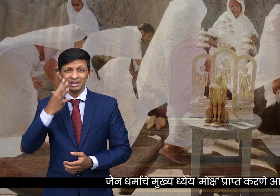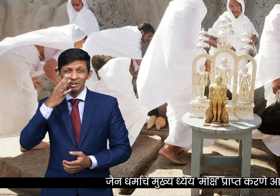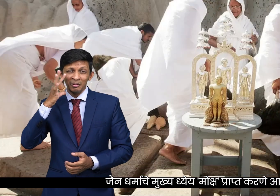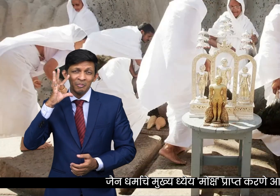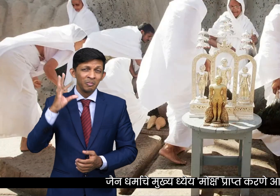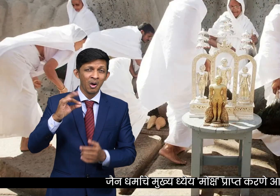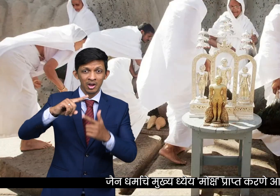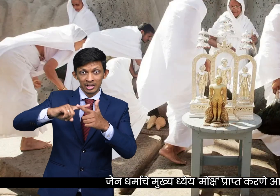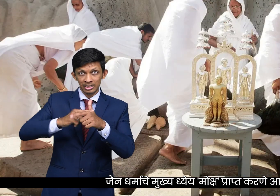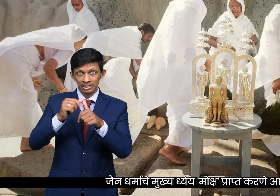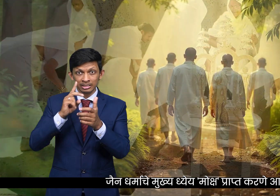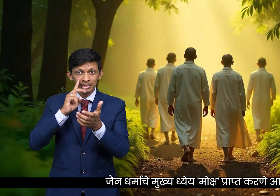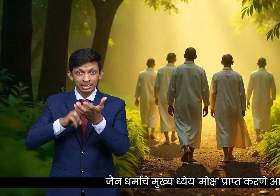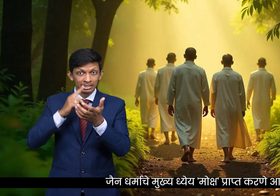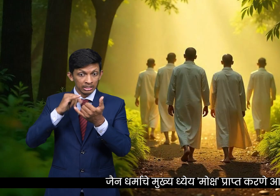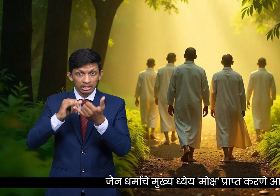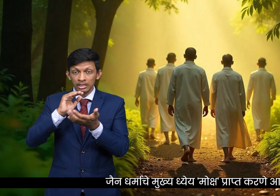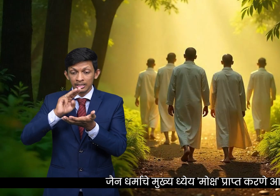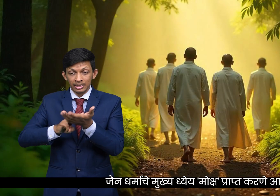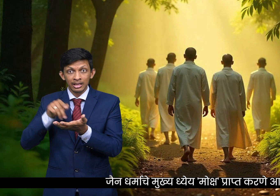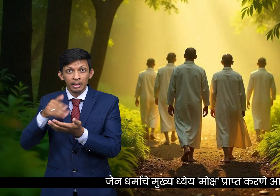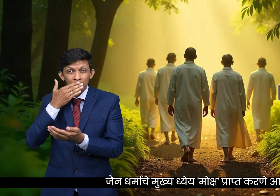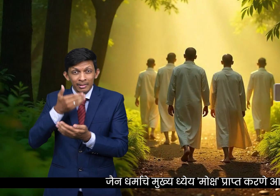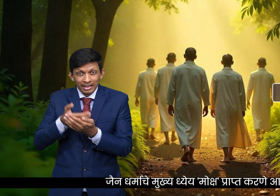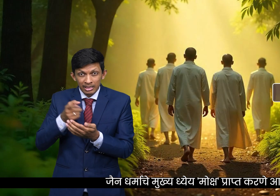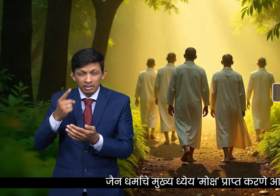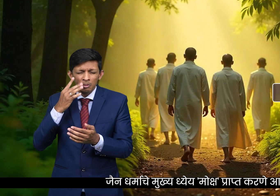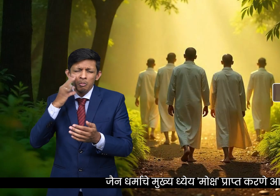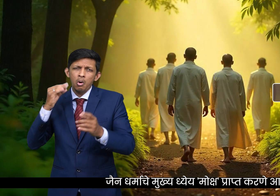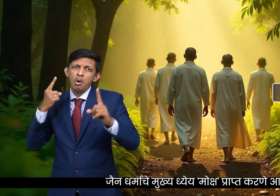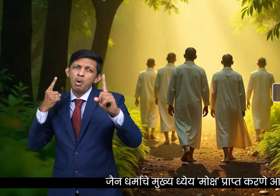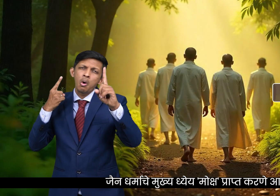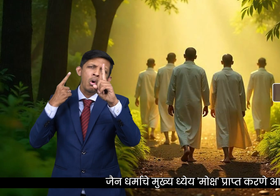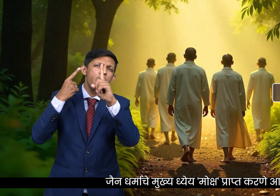जैन धर्माचे मुख्य ध्येय मोक्ष प्राप्त करणे आहे.